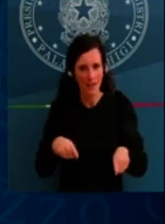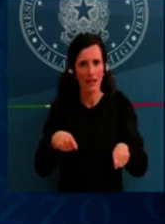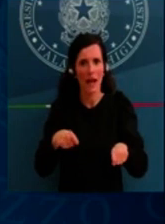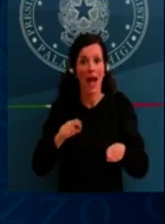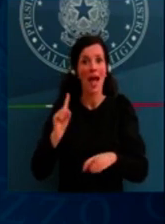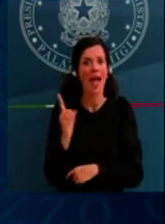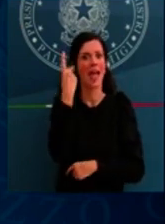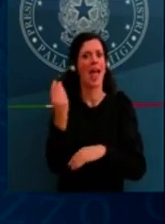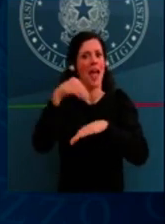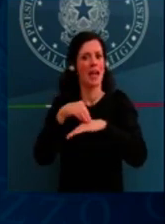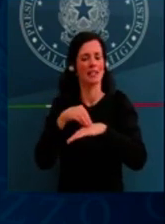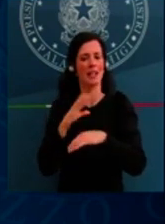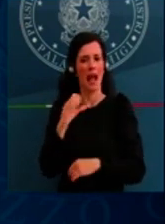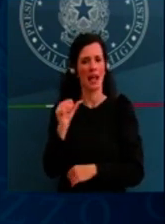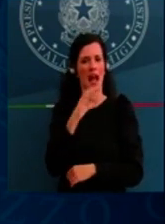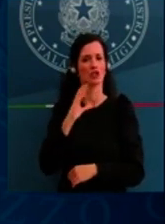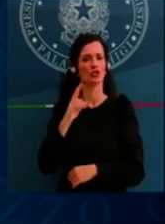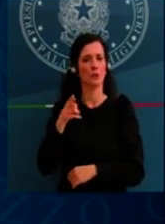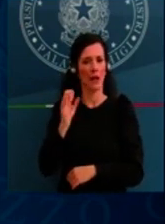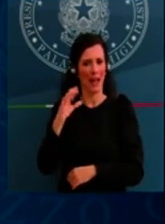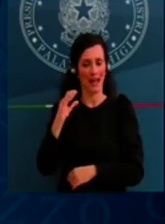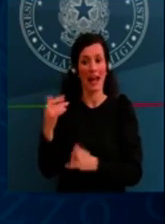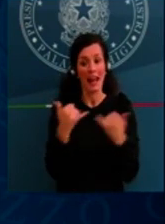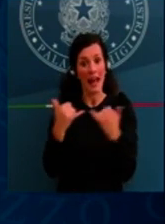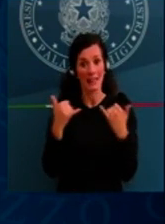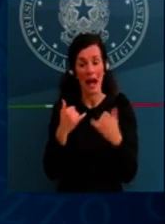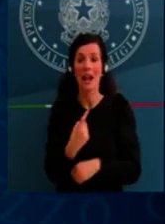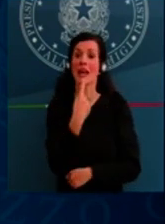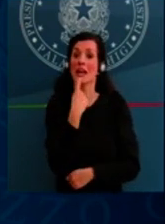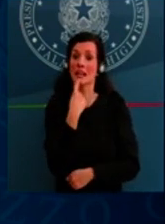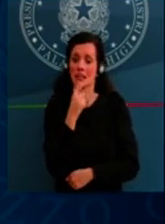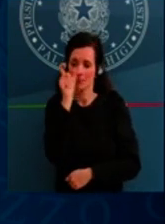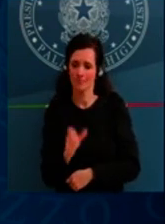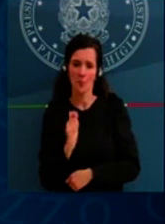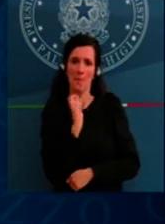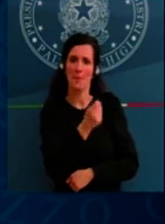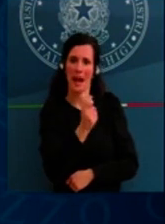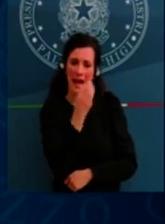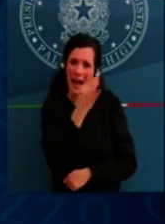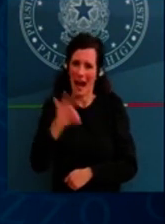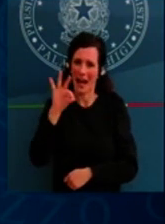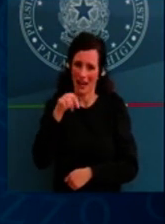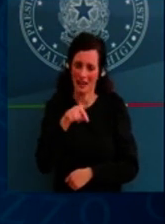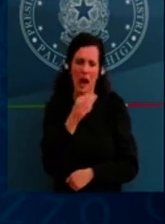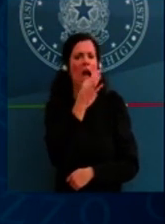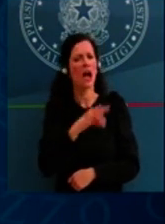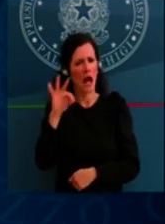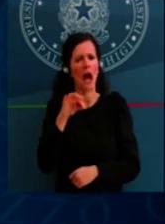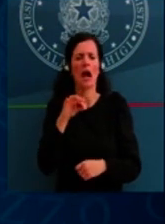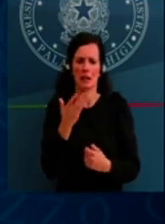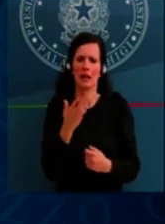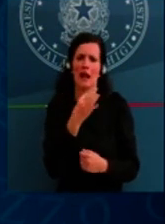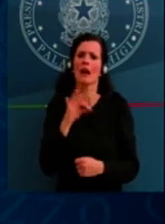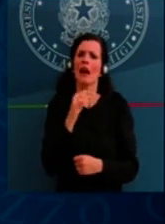pressoché gratuite ap un rimborso avrà un rimborso del 10 per cento su tutti gli acquisti effettuati